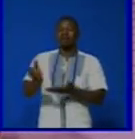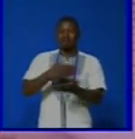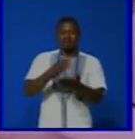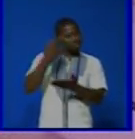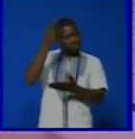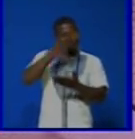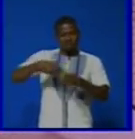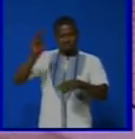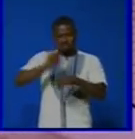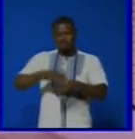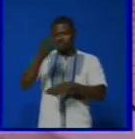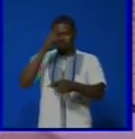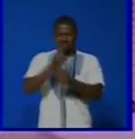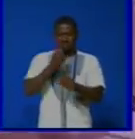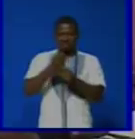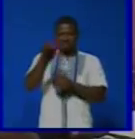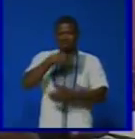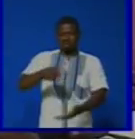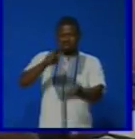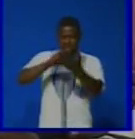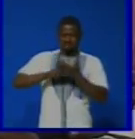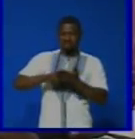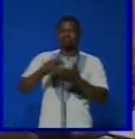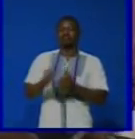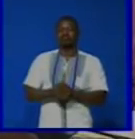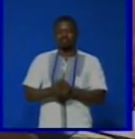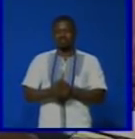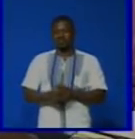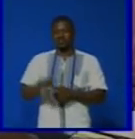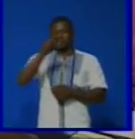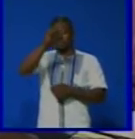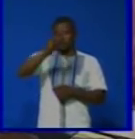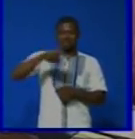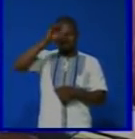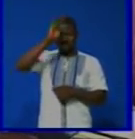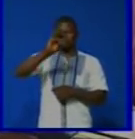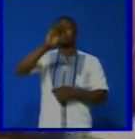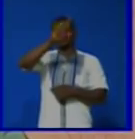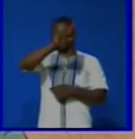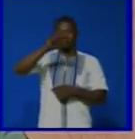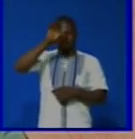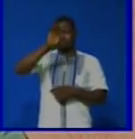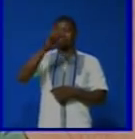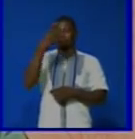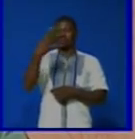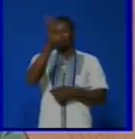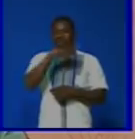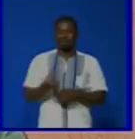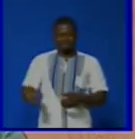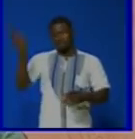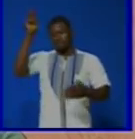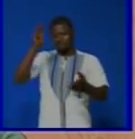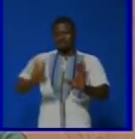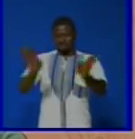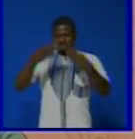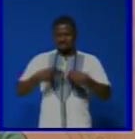des recommandations de l'examen périodique universel. 184 recommandations ont été acceptées au Burkina, parmi lesquelles la